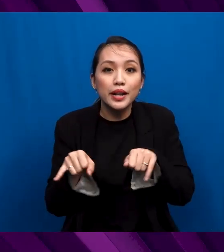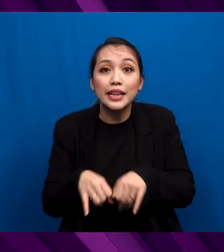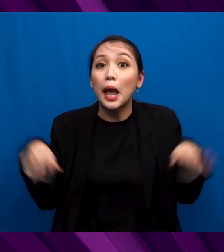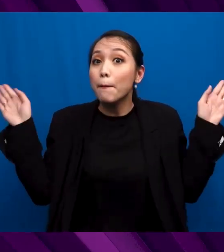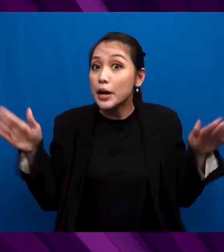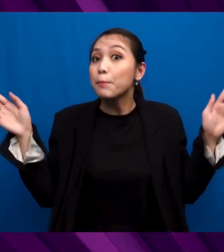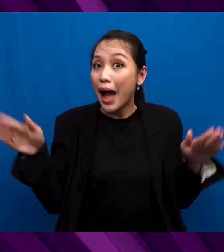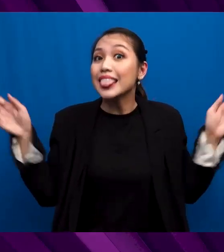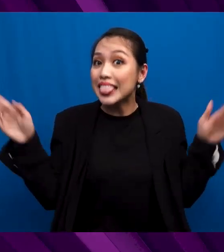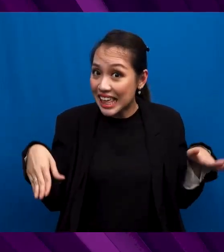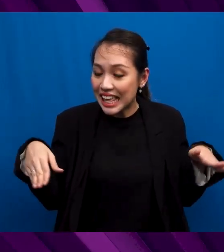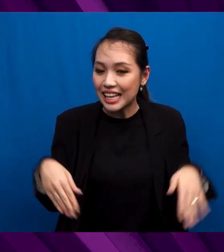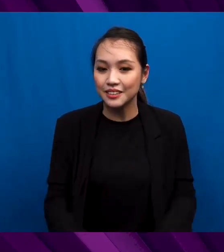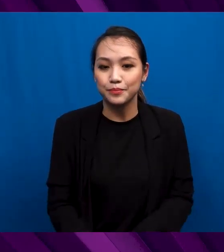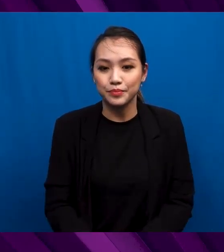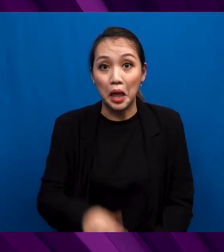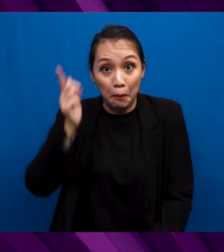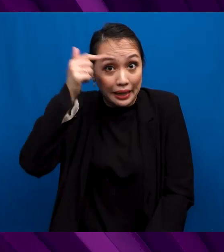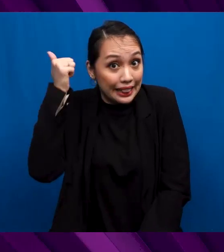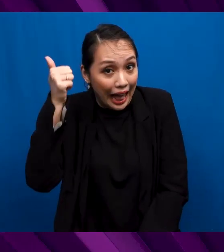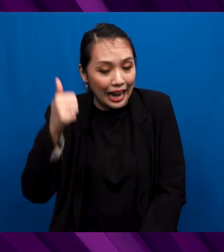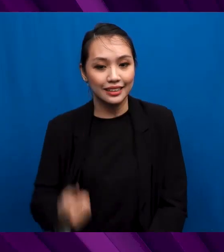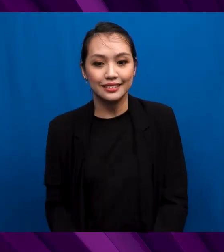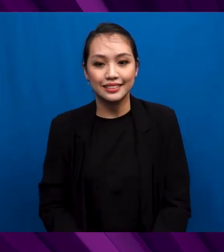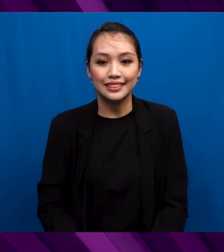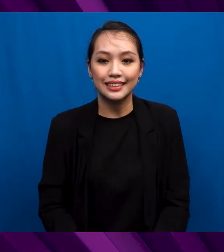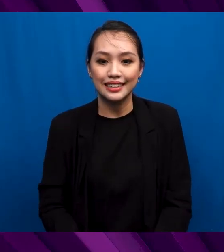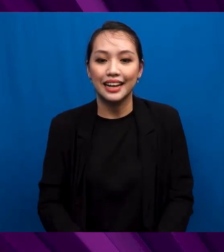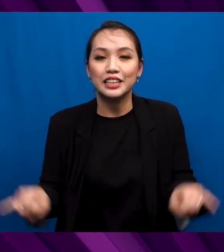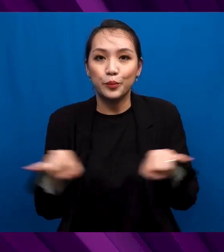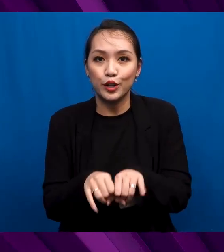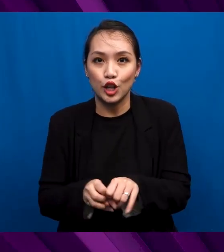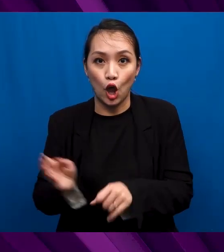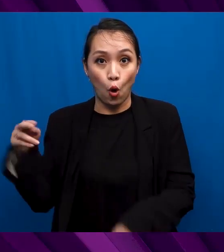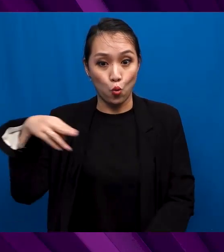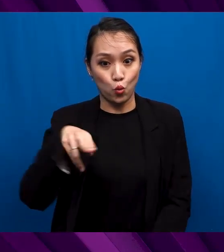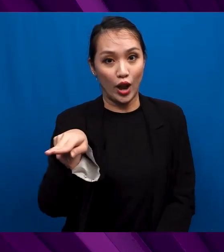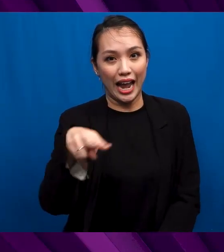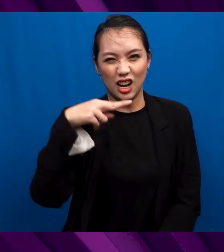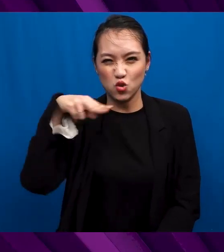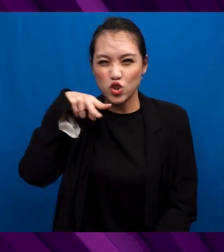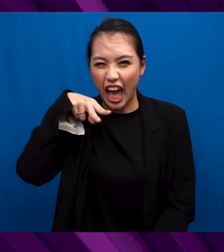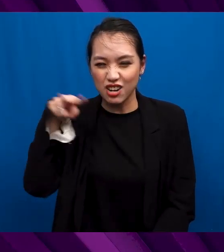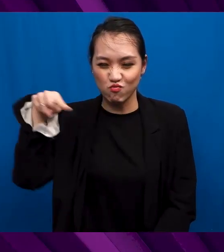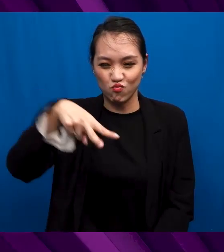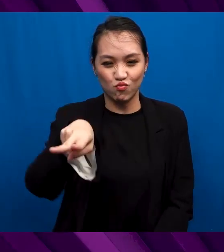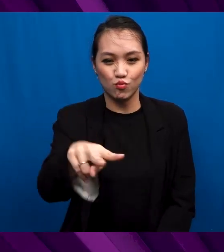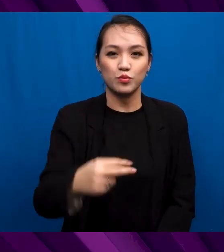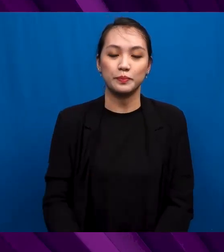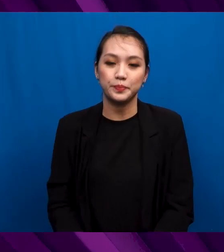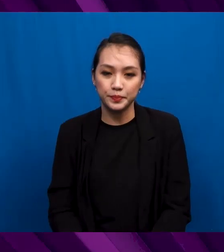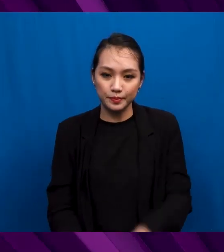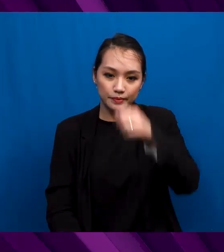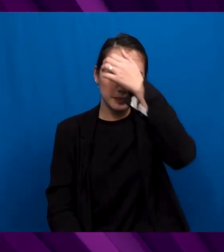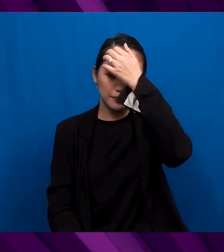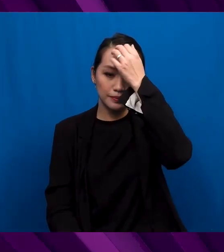tulus saja kita akan ditipu sana-sini. Lama-lama kita yang bangkrut, kita minta tolong sama orang lain nanti. Padahal seharusnya kita yang meminjamkan,